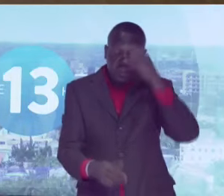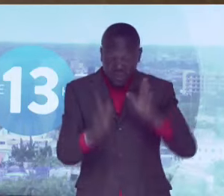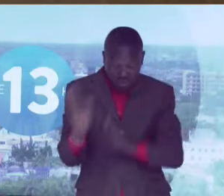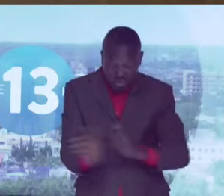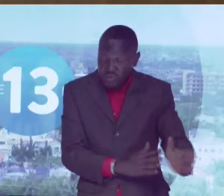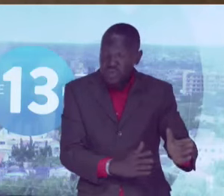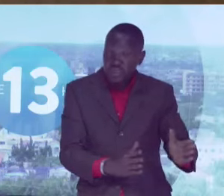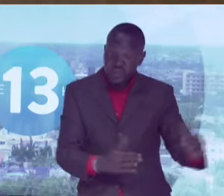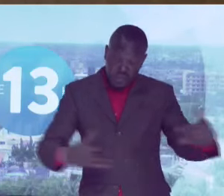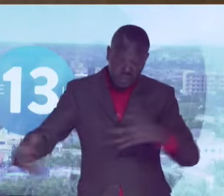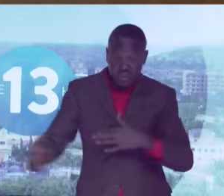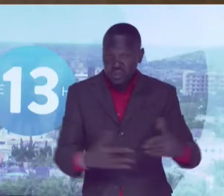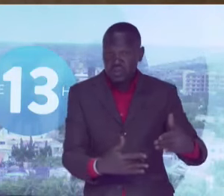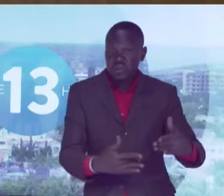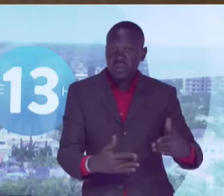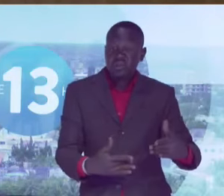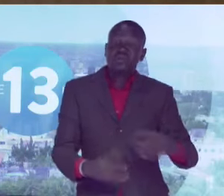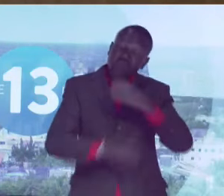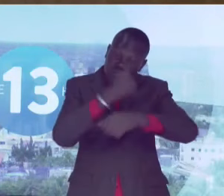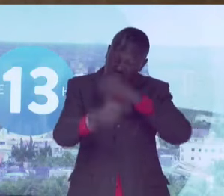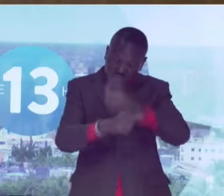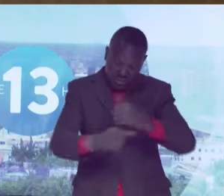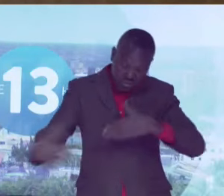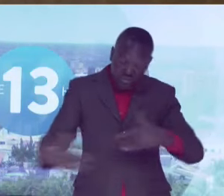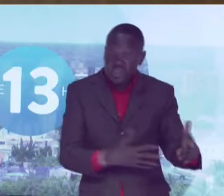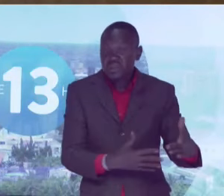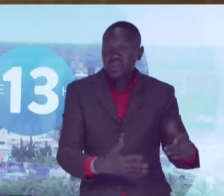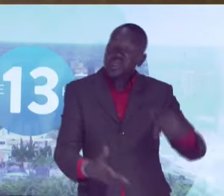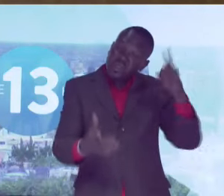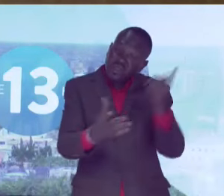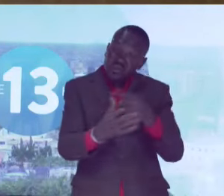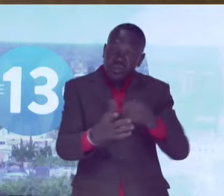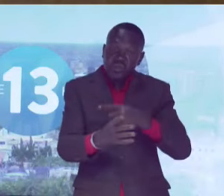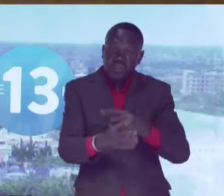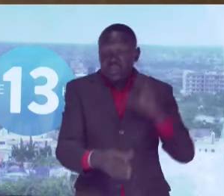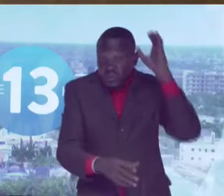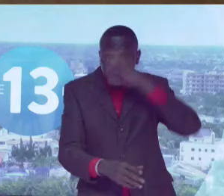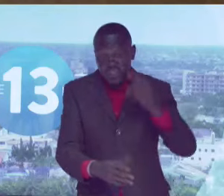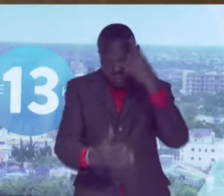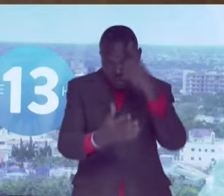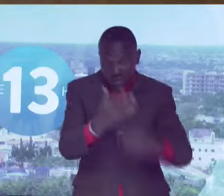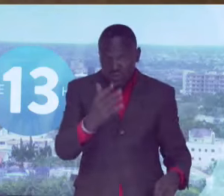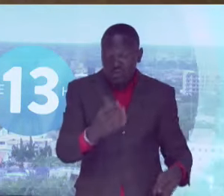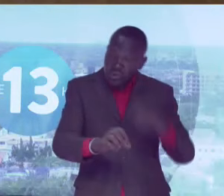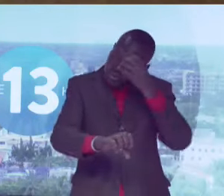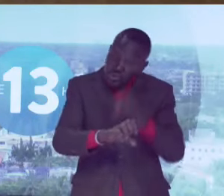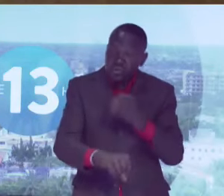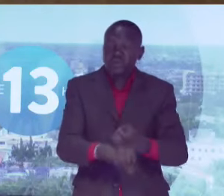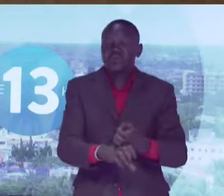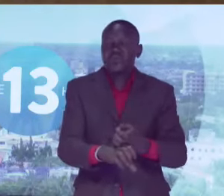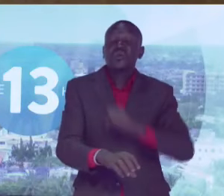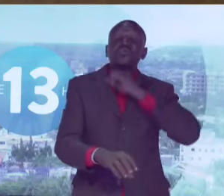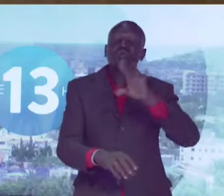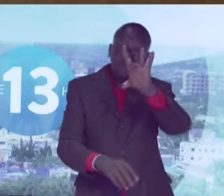la guerre. Maintenant que ça fait des années de guerre. La première des choses, c'était de chercher à savoir qu'est-ce qu'il y a dans nos soutes. Il n'y avait rien, on ne pouvait même pas